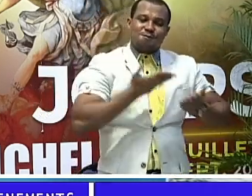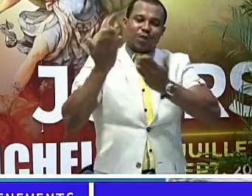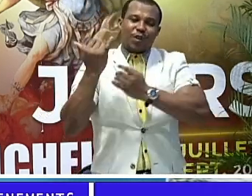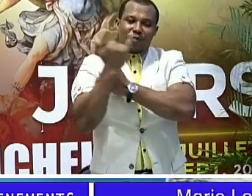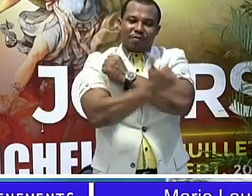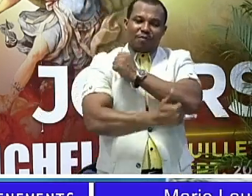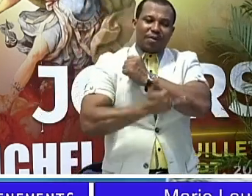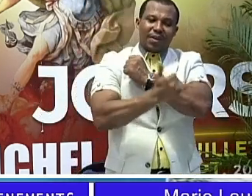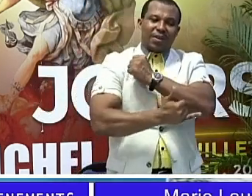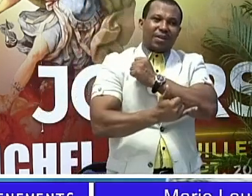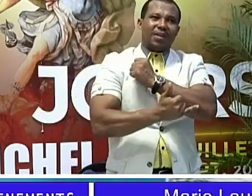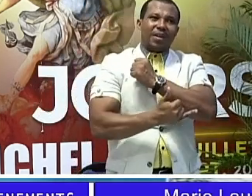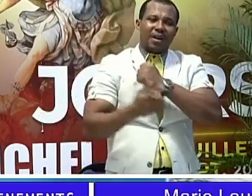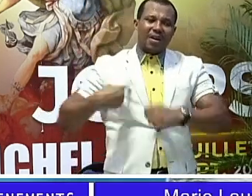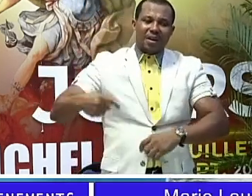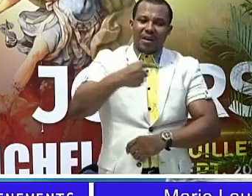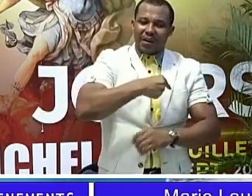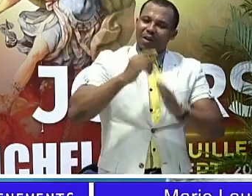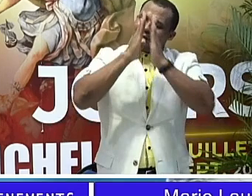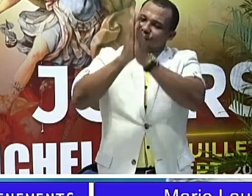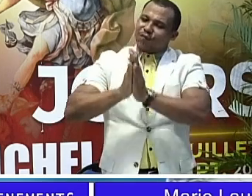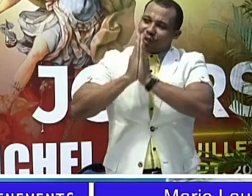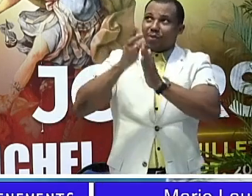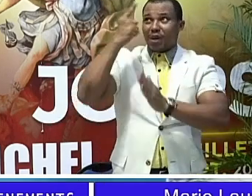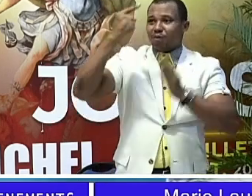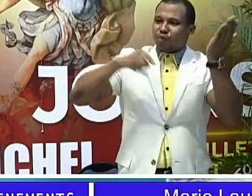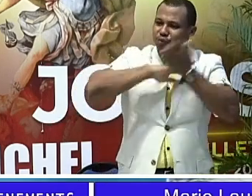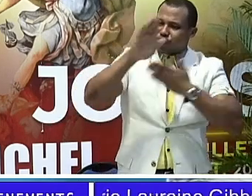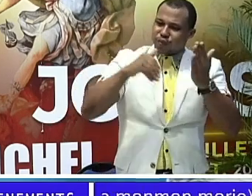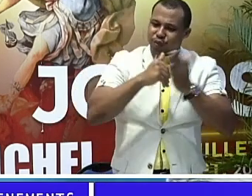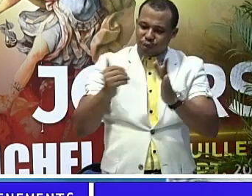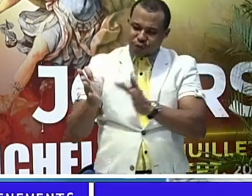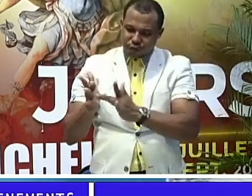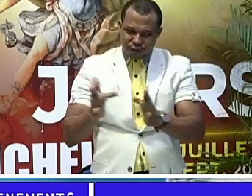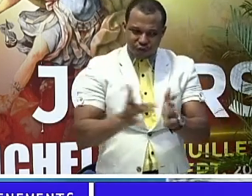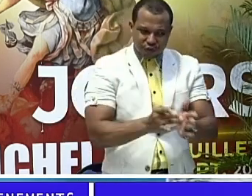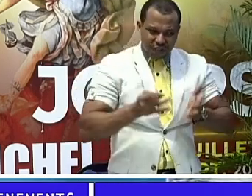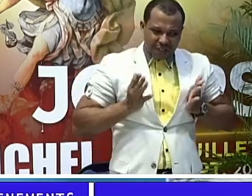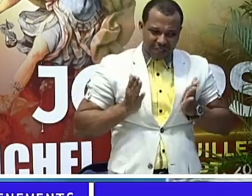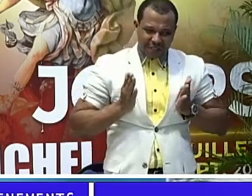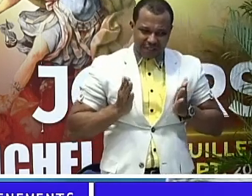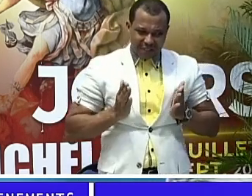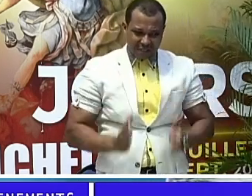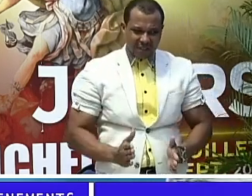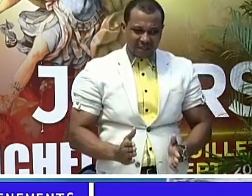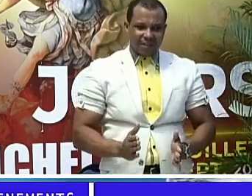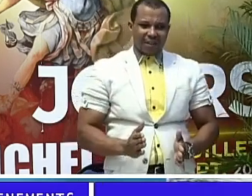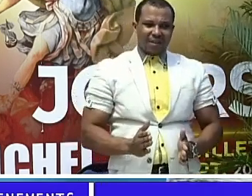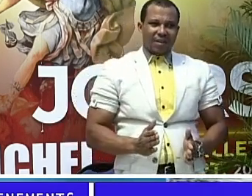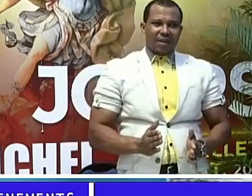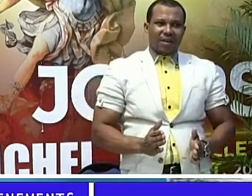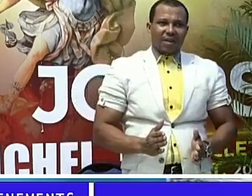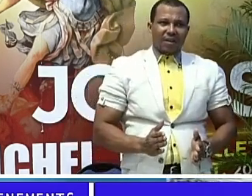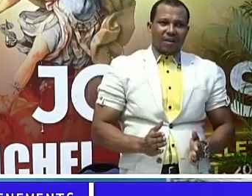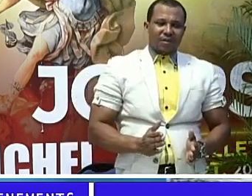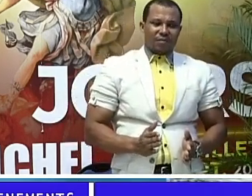On a prié également pour tout chrétien qui est dans le pays Nicaragua. Nicaragua a un président qui est Daniel